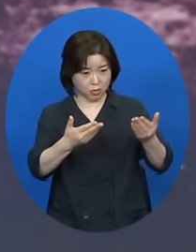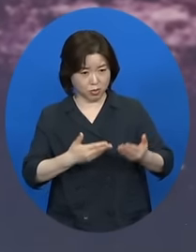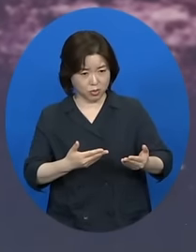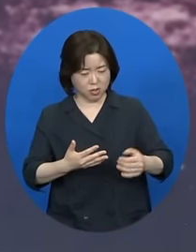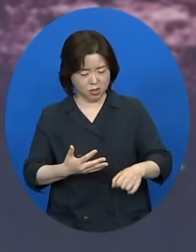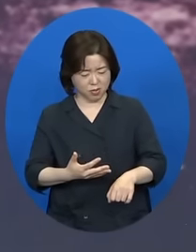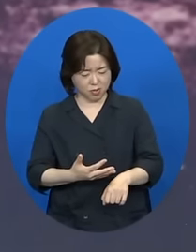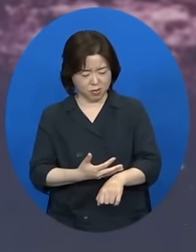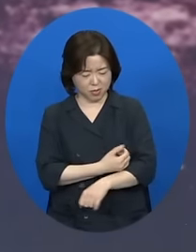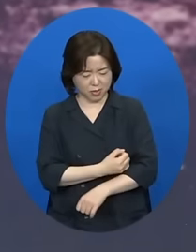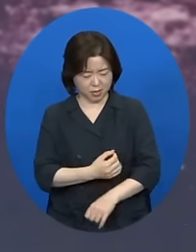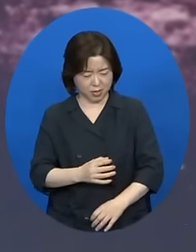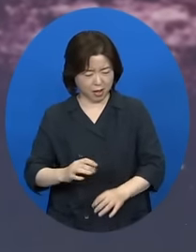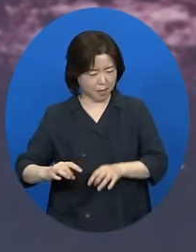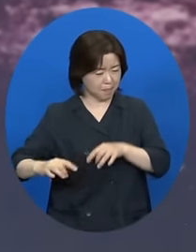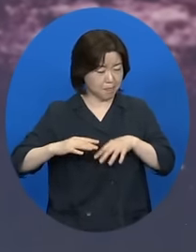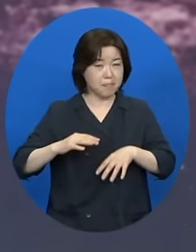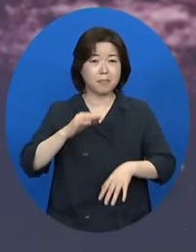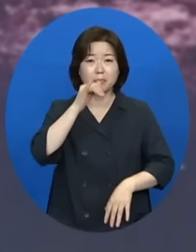어마어마합니다.